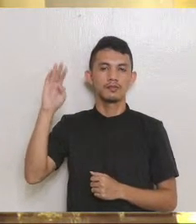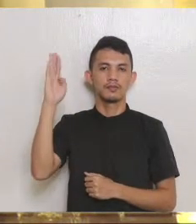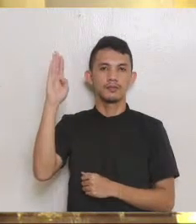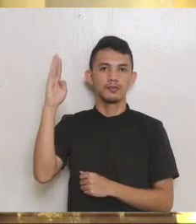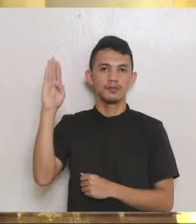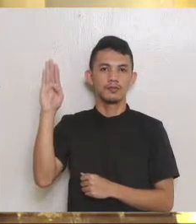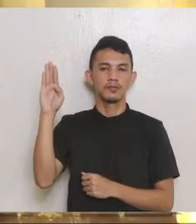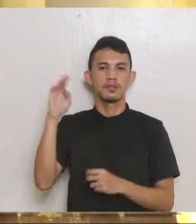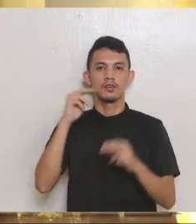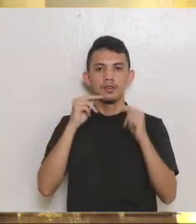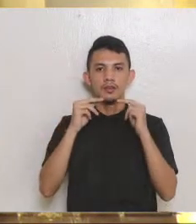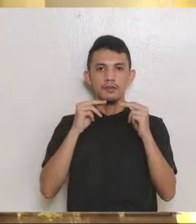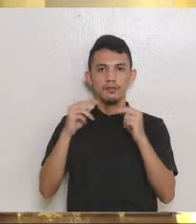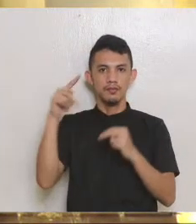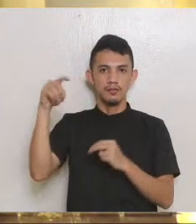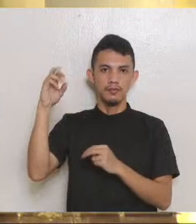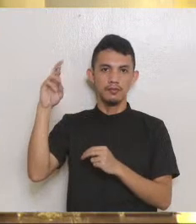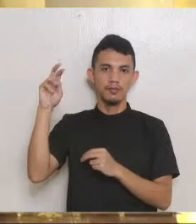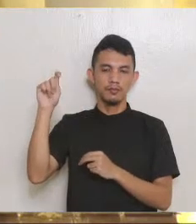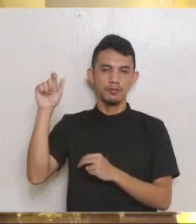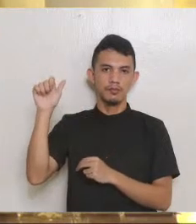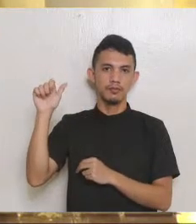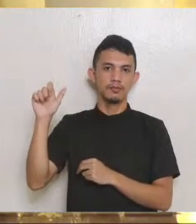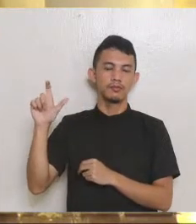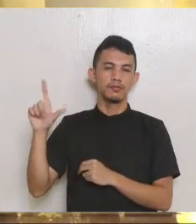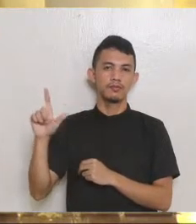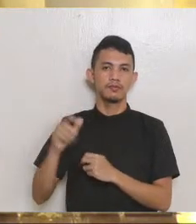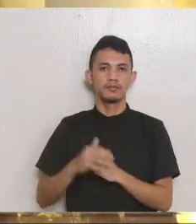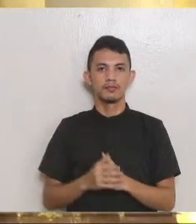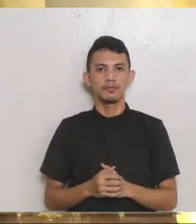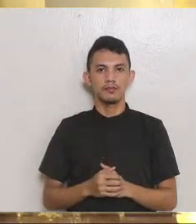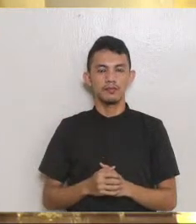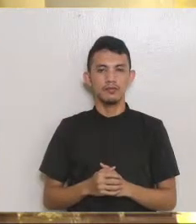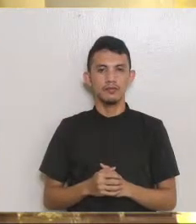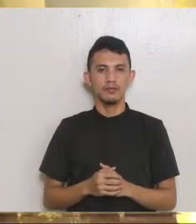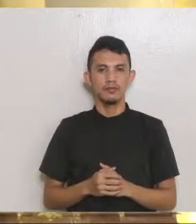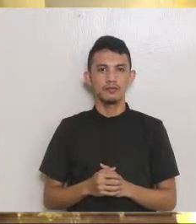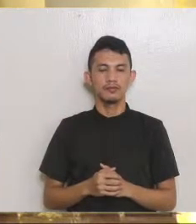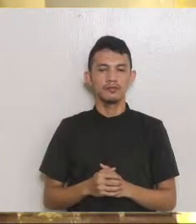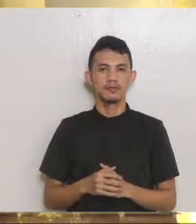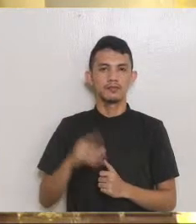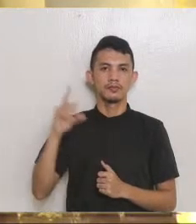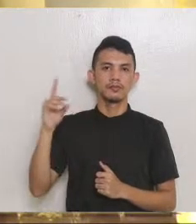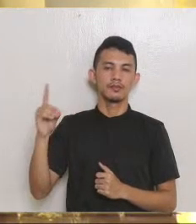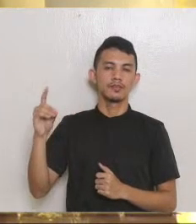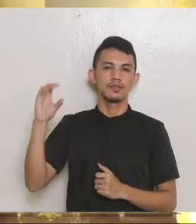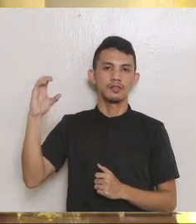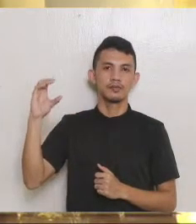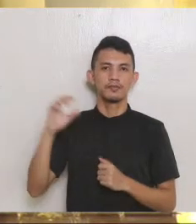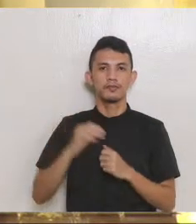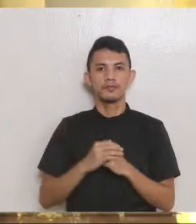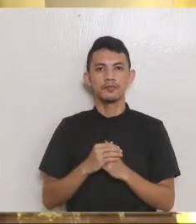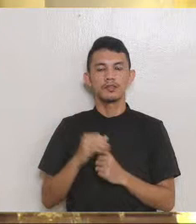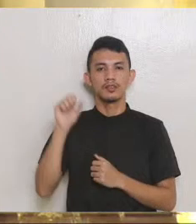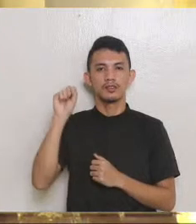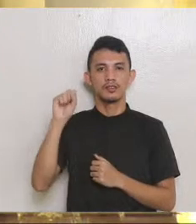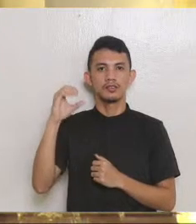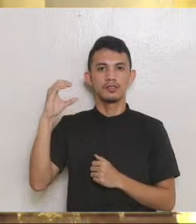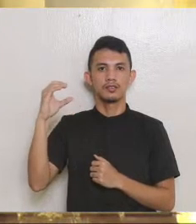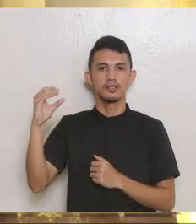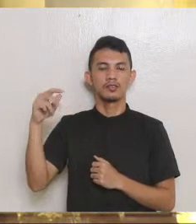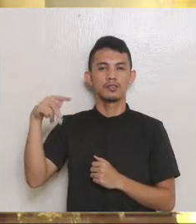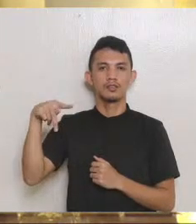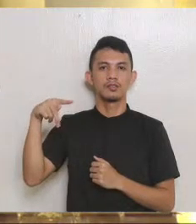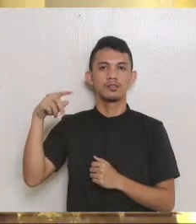News Portal, 95.1 Love Radio, Data Trend Computers, Soundcheck Professional Light